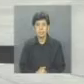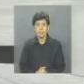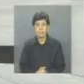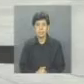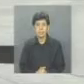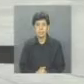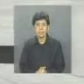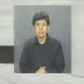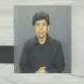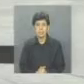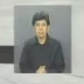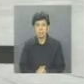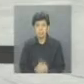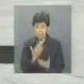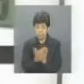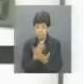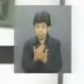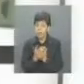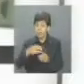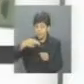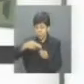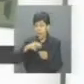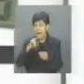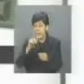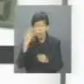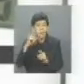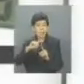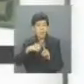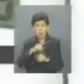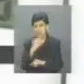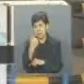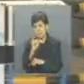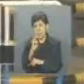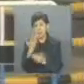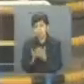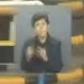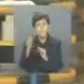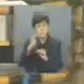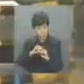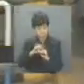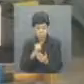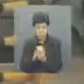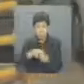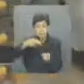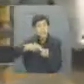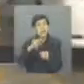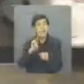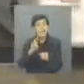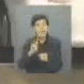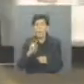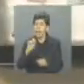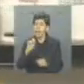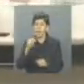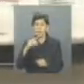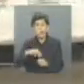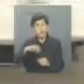แม้การปรับโครงสร้างราคาพลังงานของรัฐบาลเมื่อวันที่16มกราคมจะทำให้ราคาเชื้อเพลิงก๊าซ NGV ที่จังหวัดนครสวรรค์ป